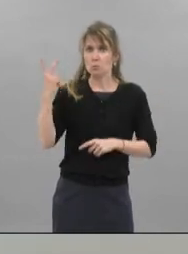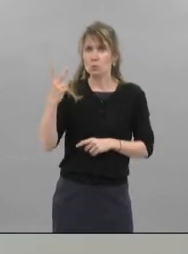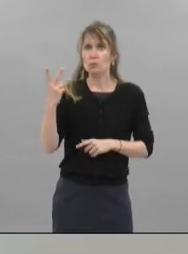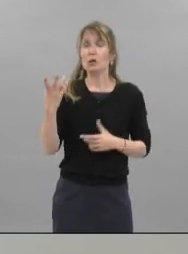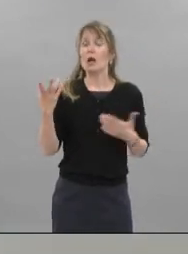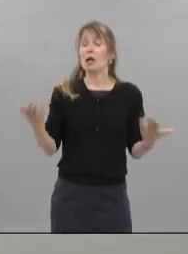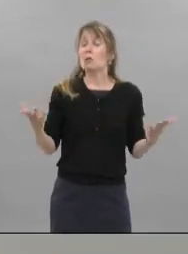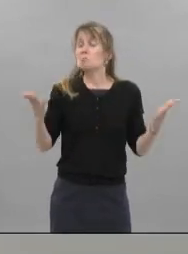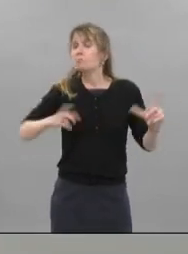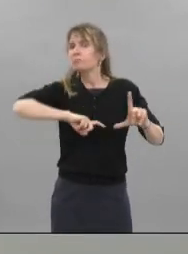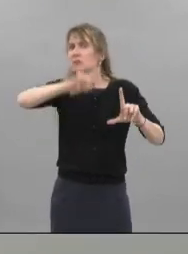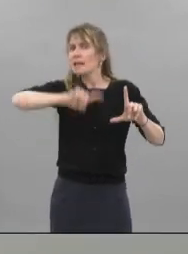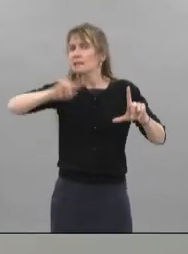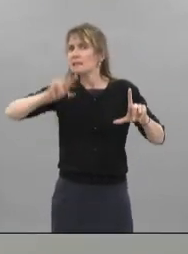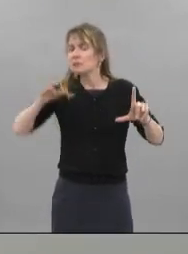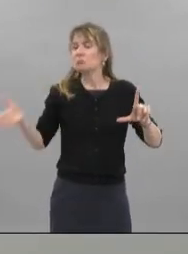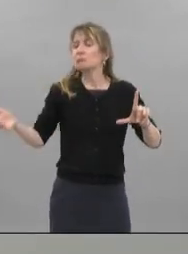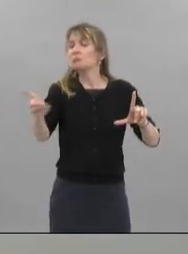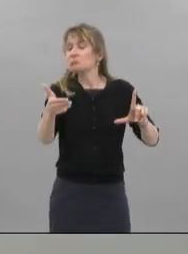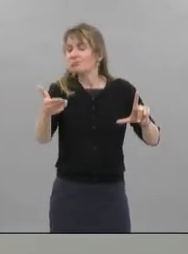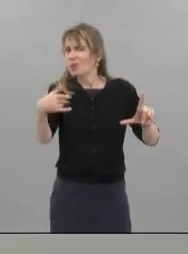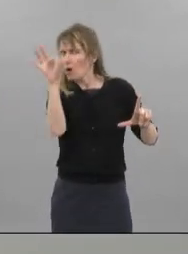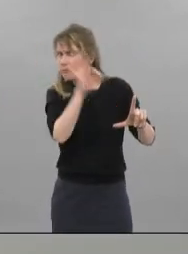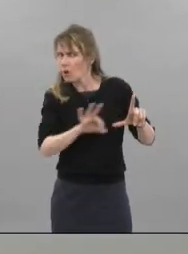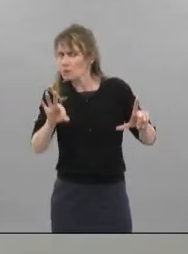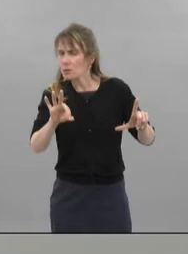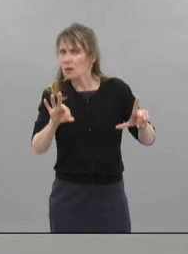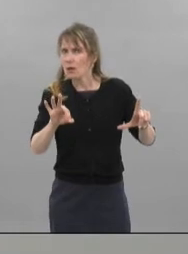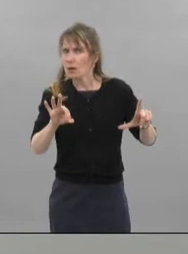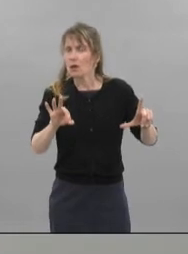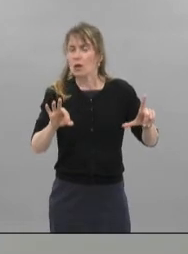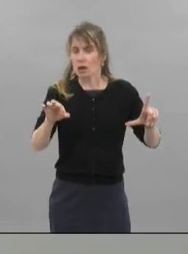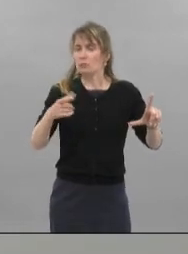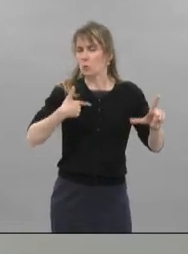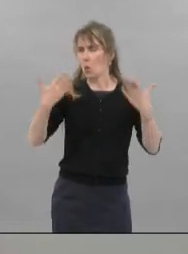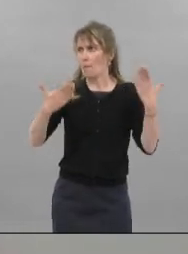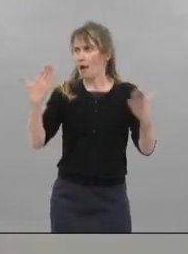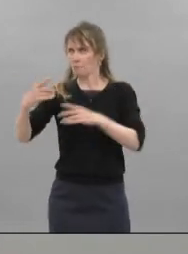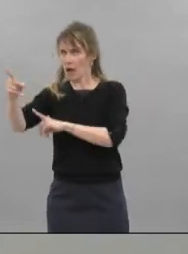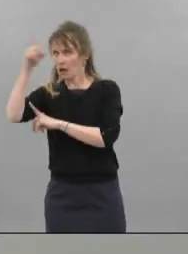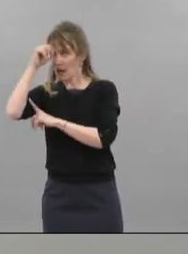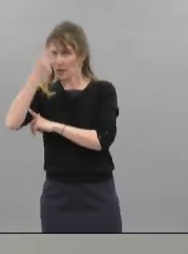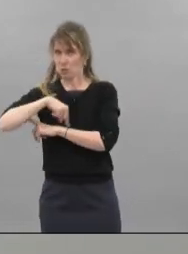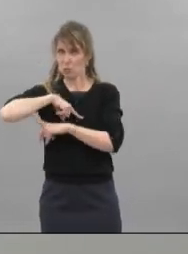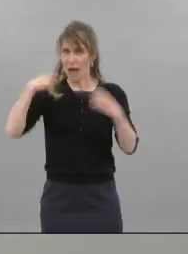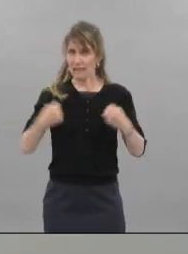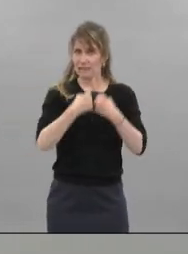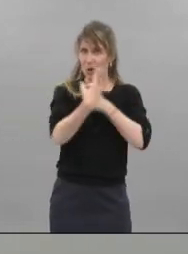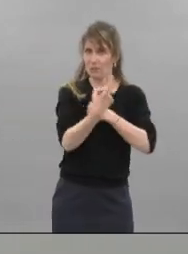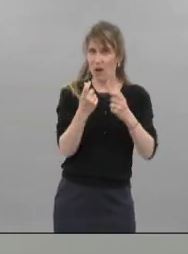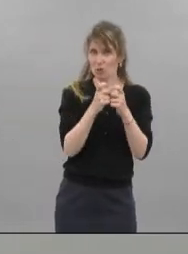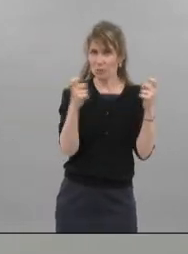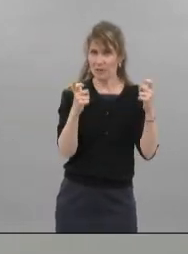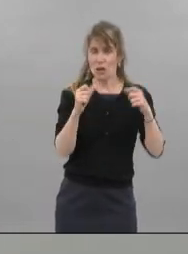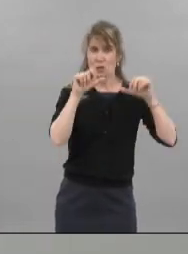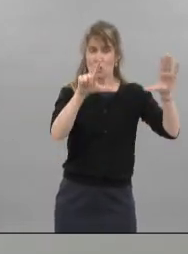aurions en France 73 fois plus d'accidents industriels qu'en Allemagne. Sur notre métropole, la base